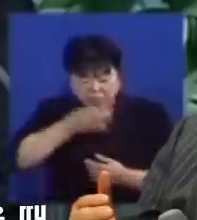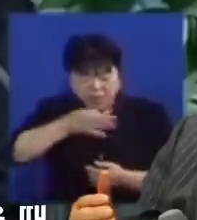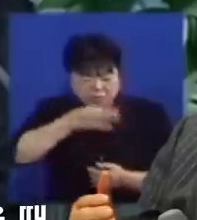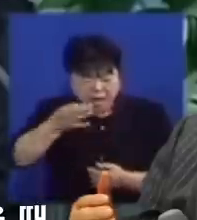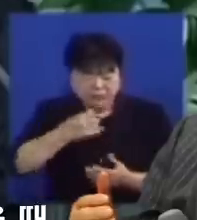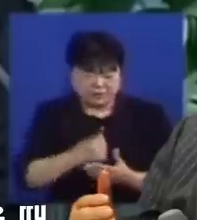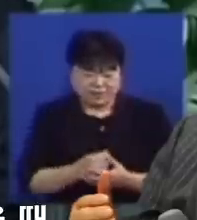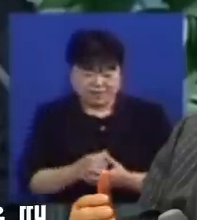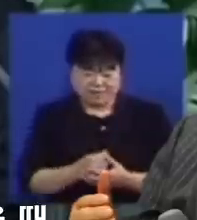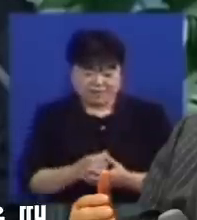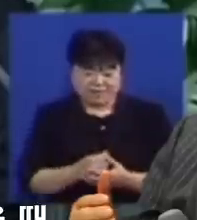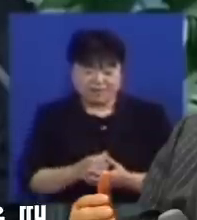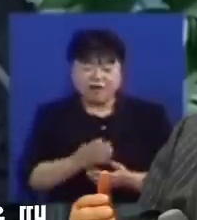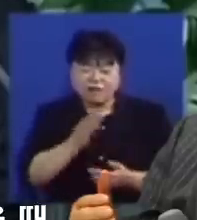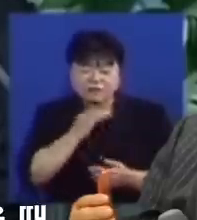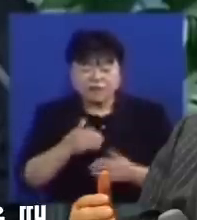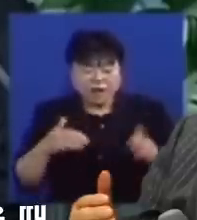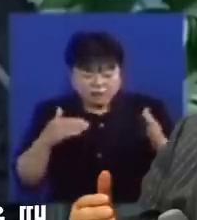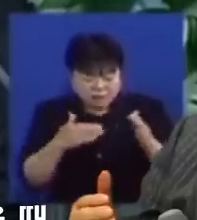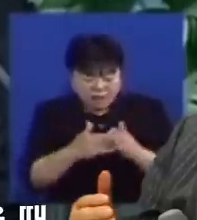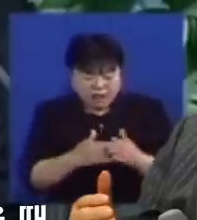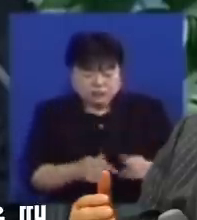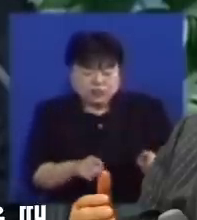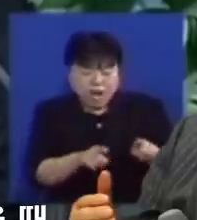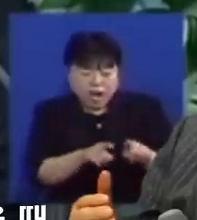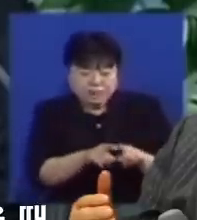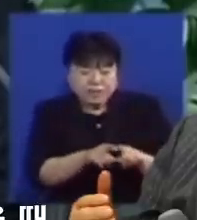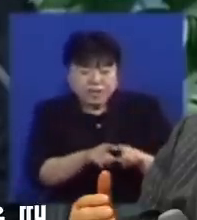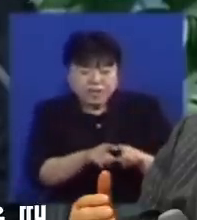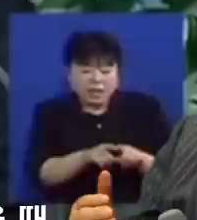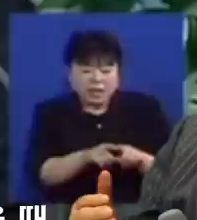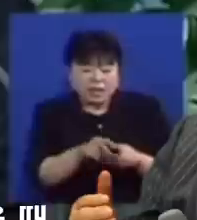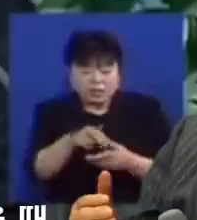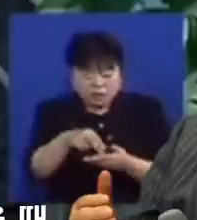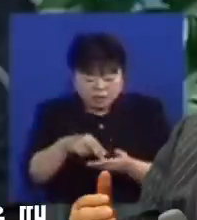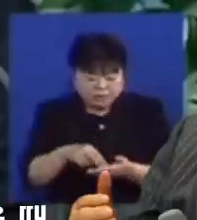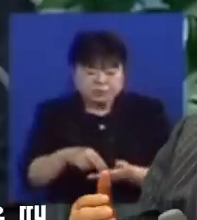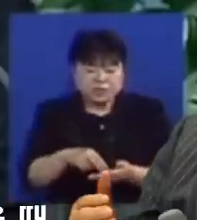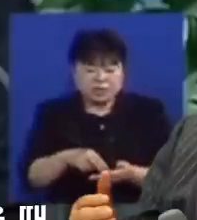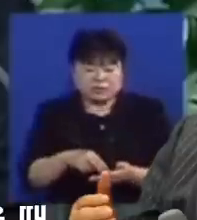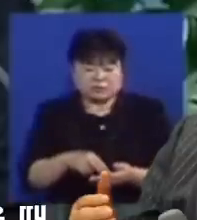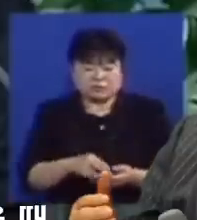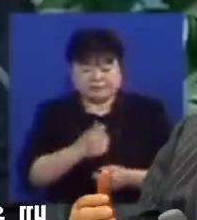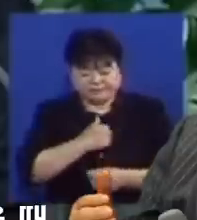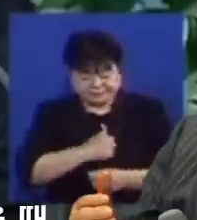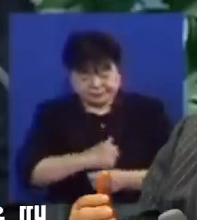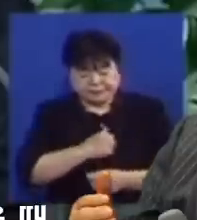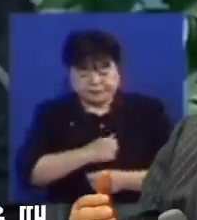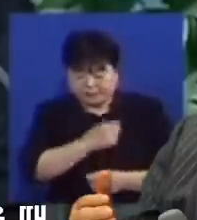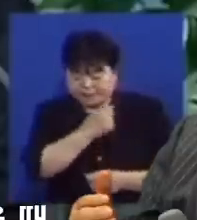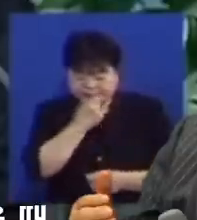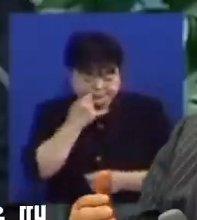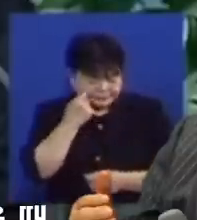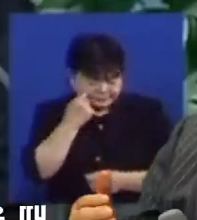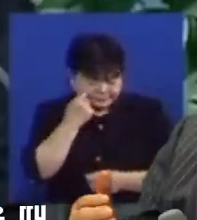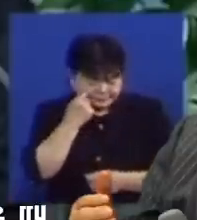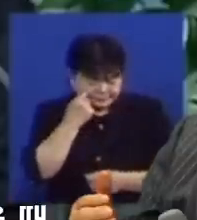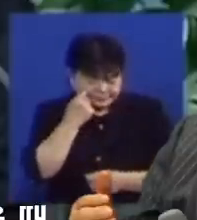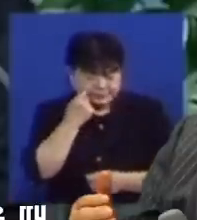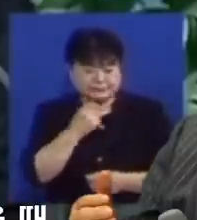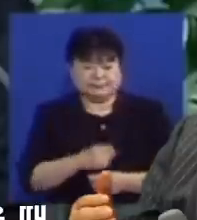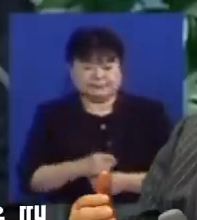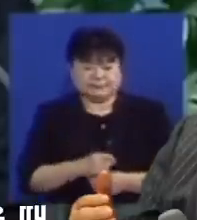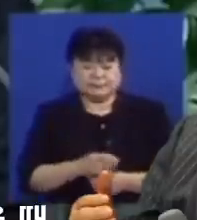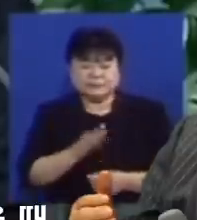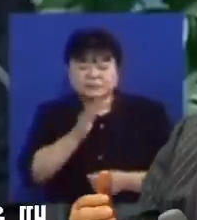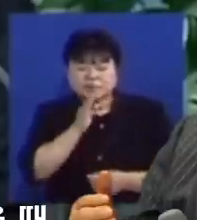뱉는데 당신은 끝까지 우리와 같은 처지에 당신을 놓고 당신을 율락여로 전락시킬